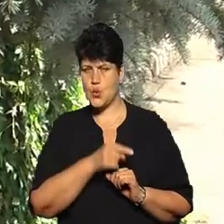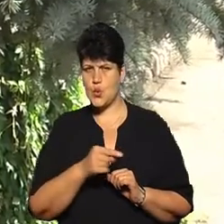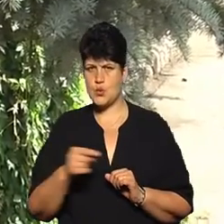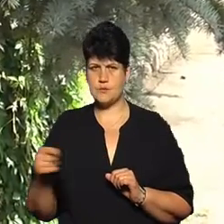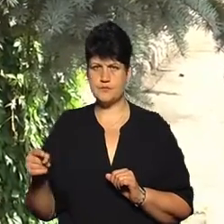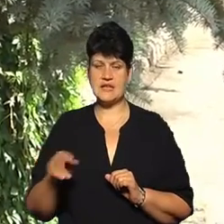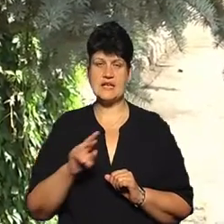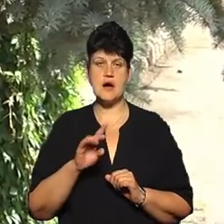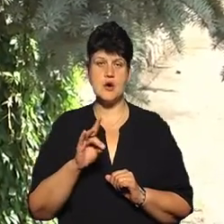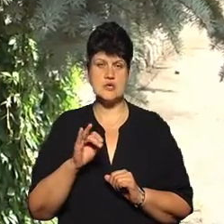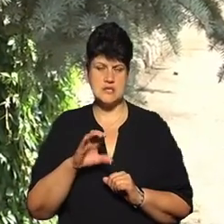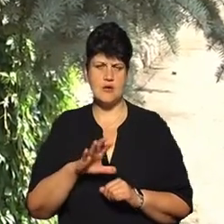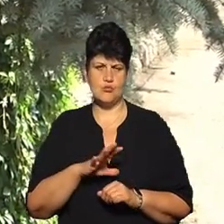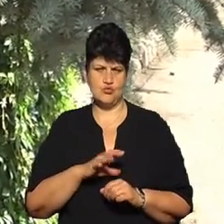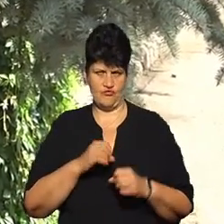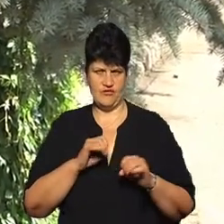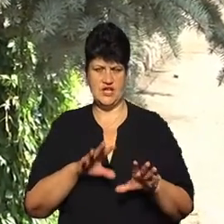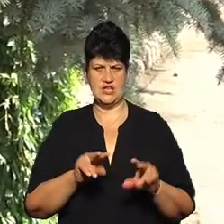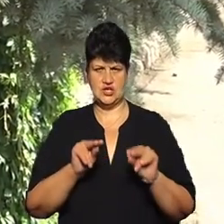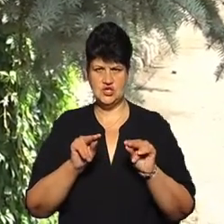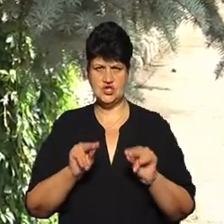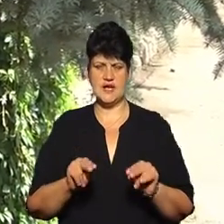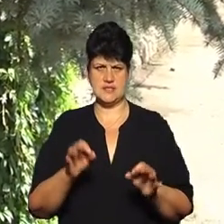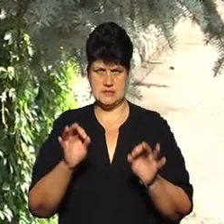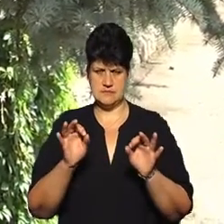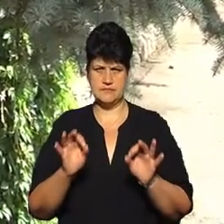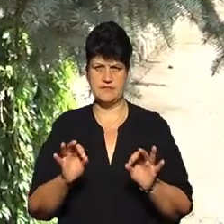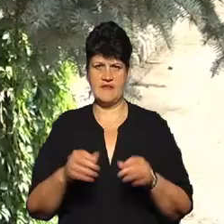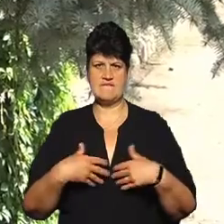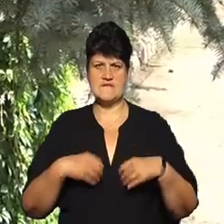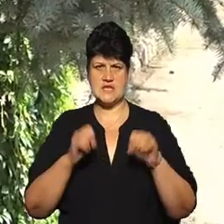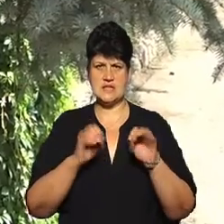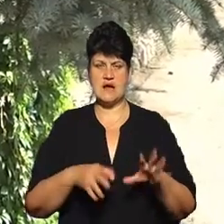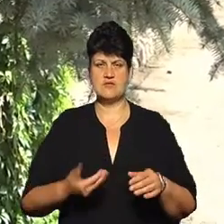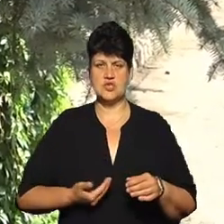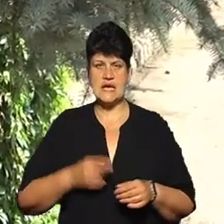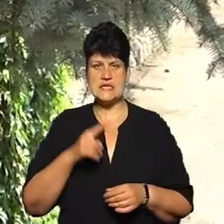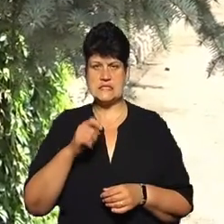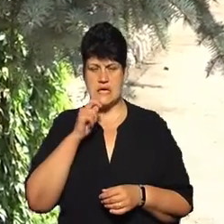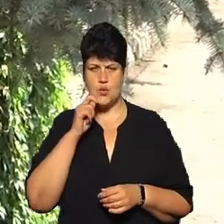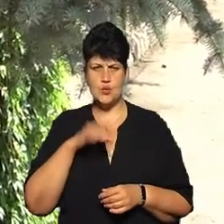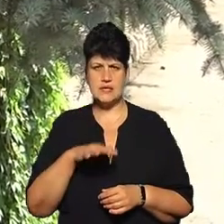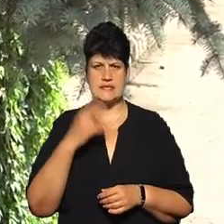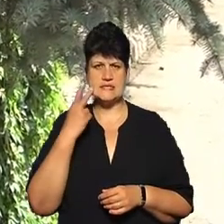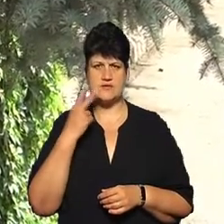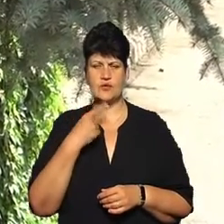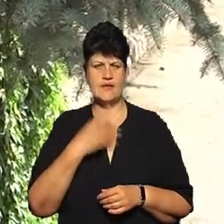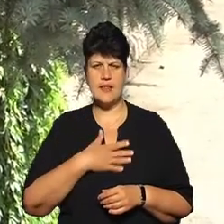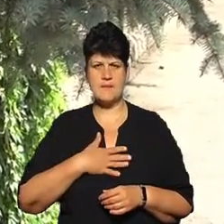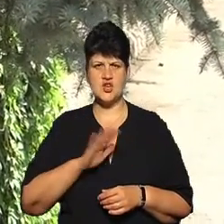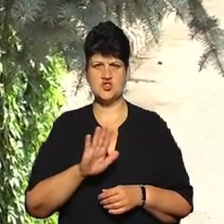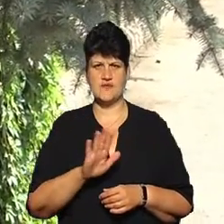був відданий, чесний, справедливий, віддав життя за Україну. Завжди казав, не переживайте, я вас